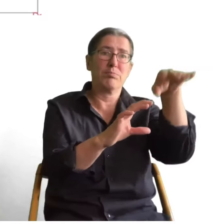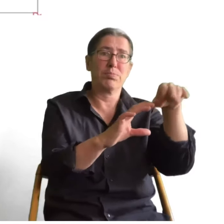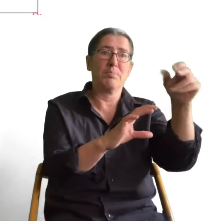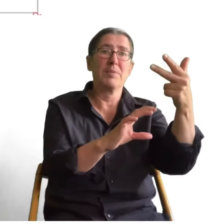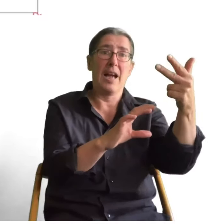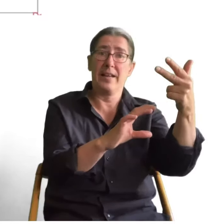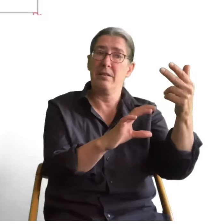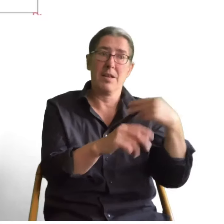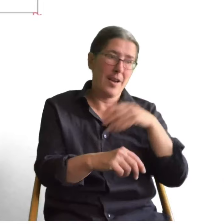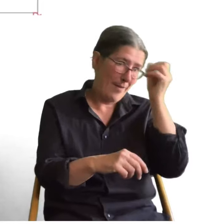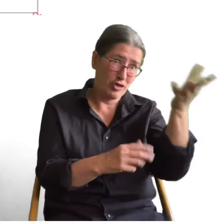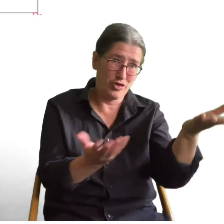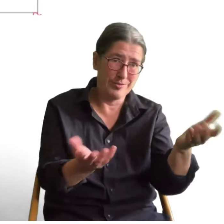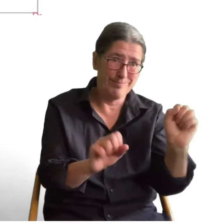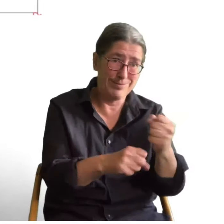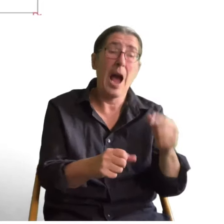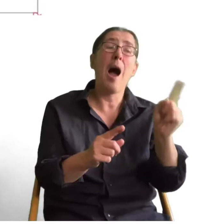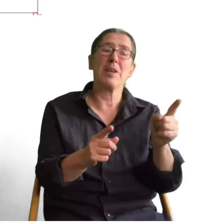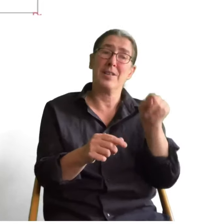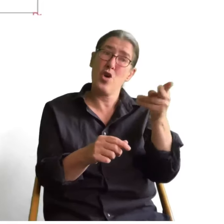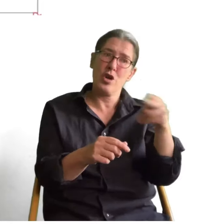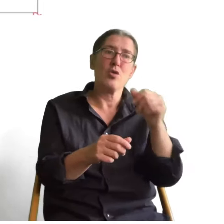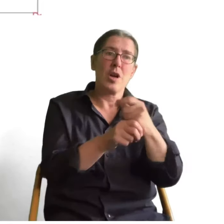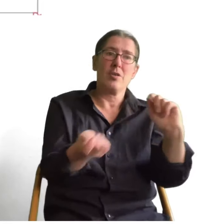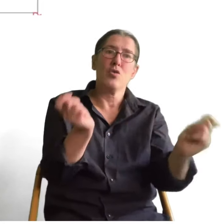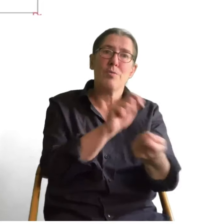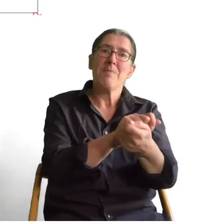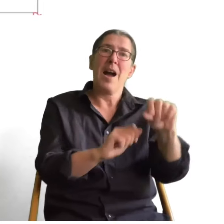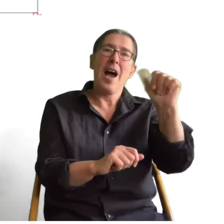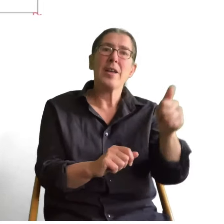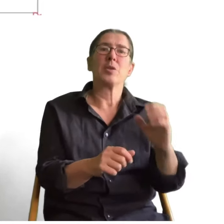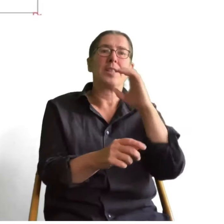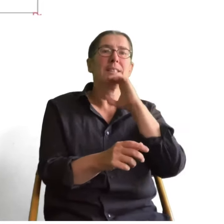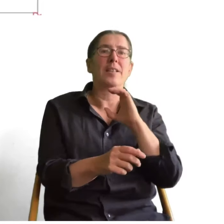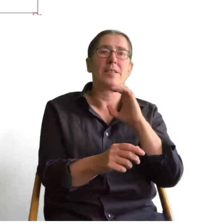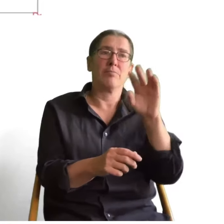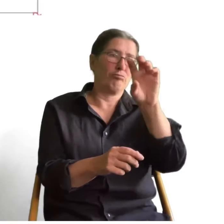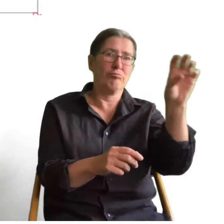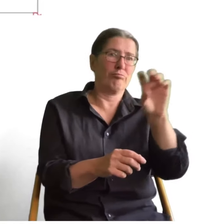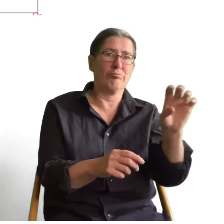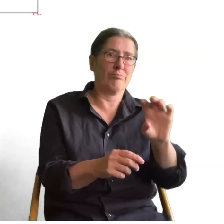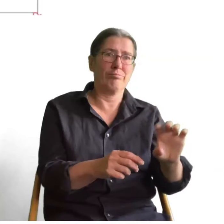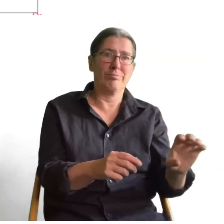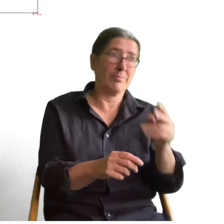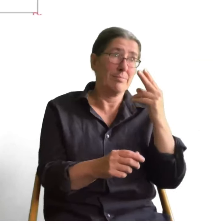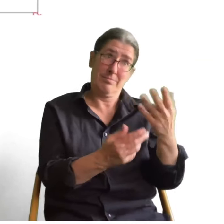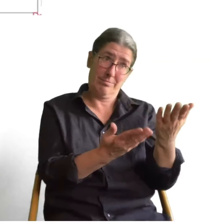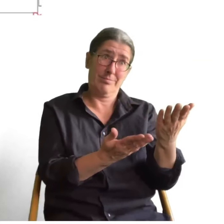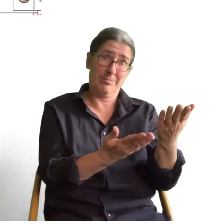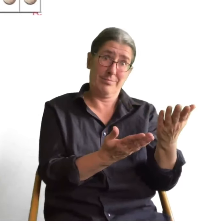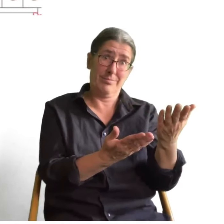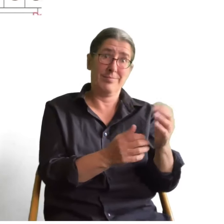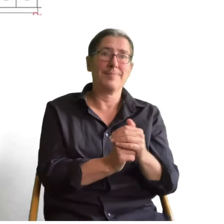ungefähr. Das ist ein Quatsch, aber ich kann diesen Euro natürlich in 100 Teile aufteilen. Das werde ich jetzt auch mal machen, nämlich,